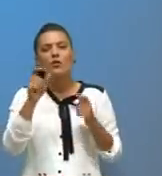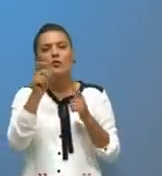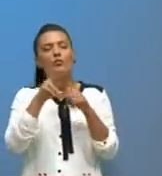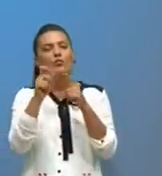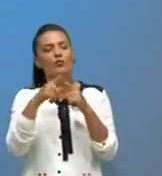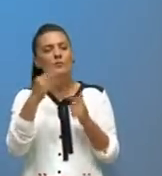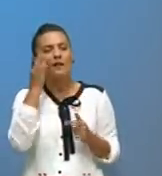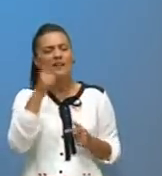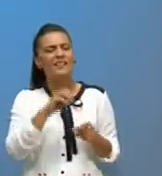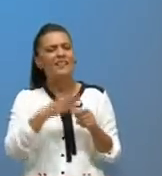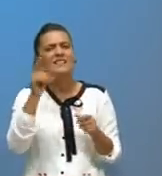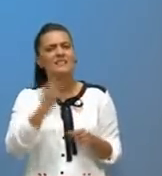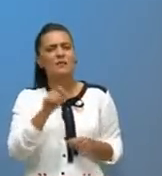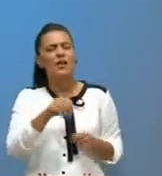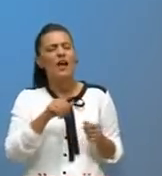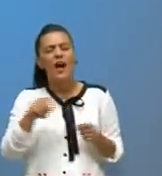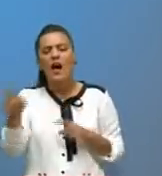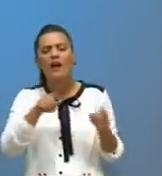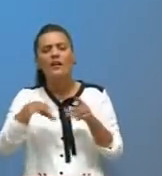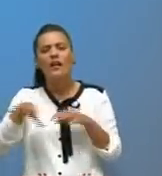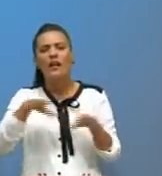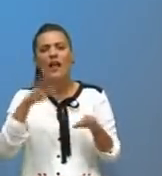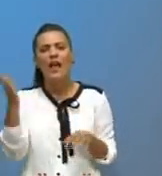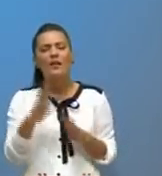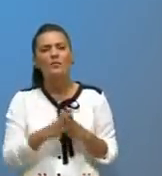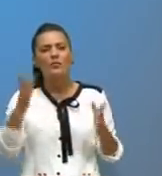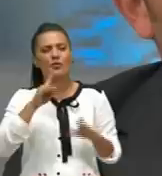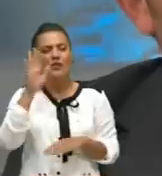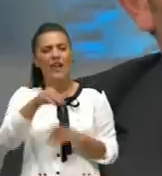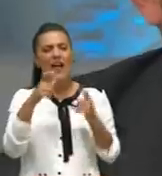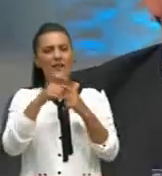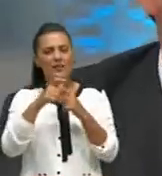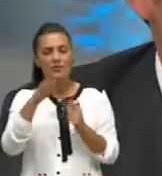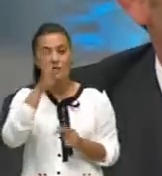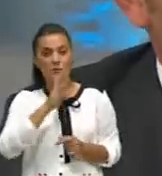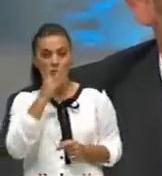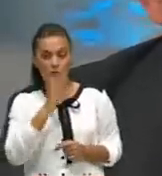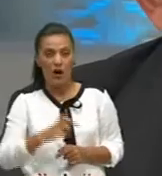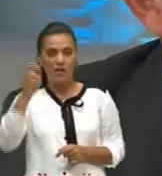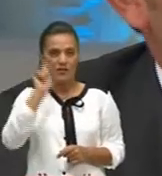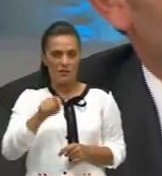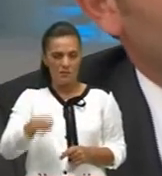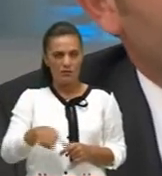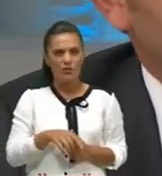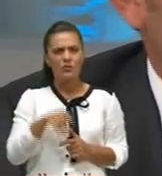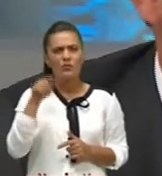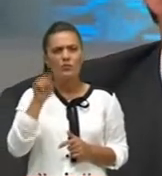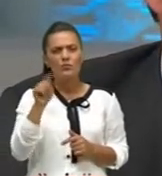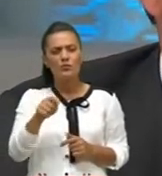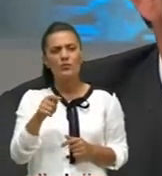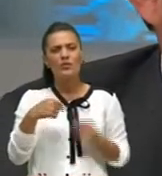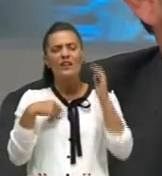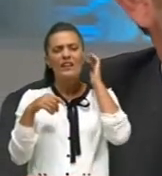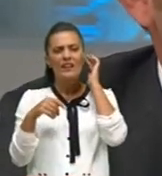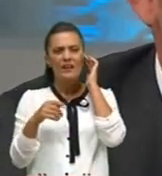istiyorum. Nasıl yapılıyor? Hangi alanlarda yapılıyor puanlandırma? Ya en büyük etap Enduros etabı, 400 puan üzerinden değerlendiriliyor. Bu dayanım etabı